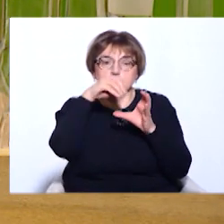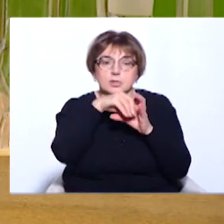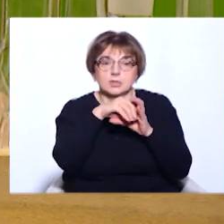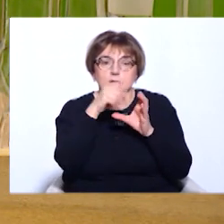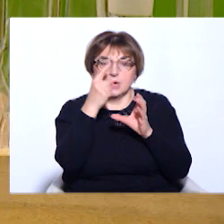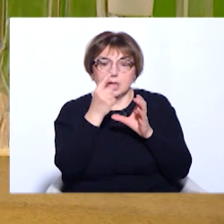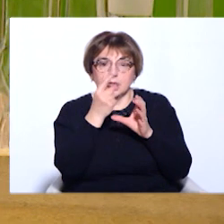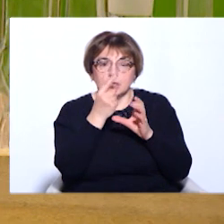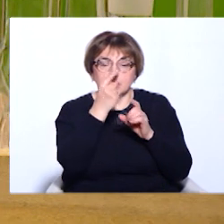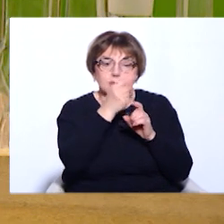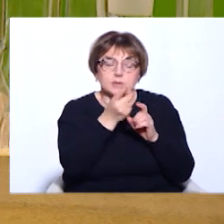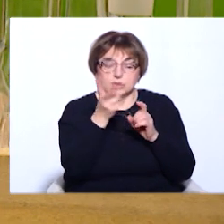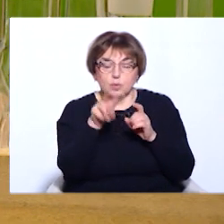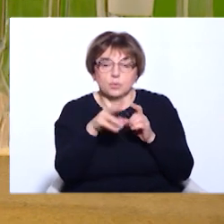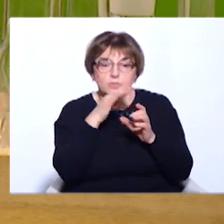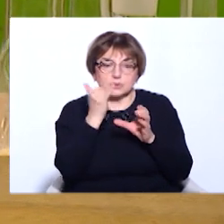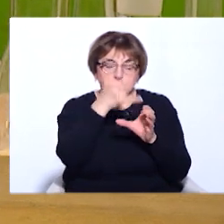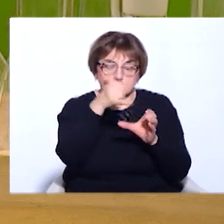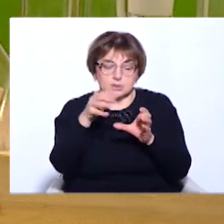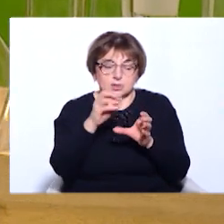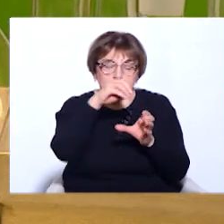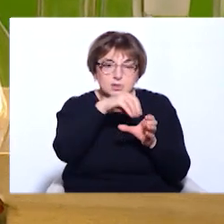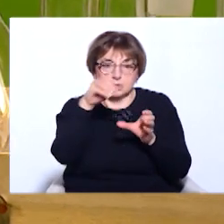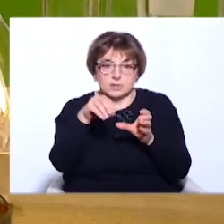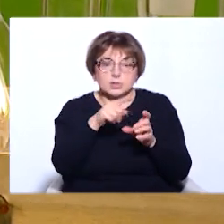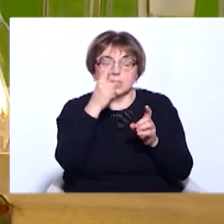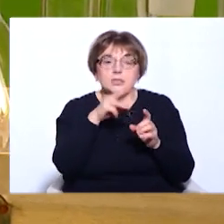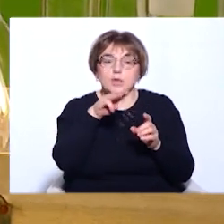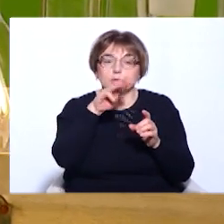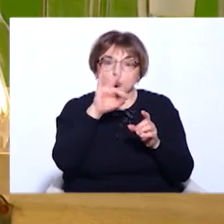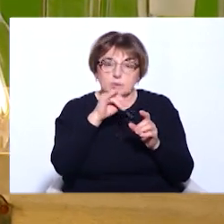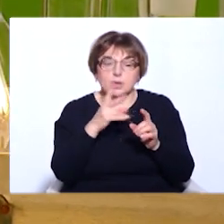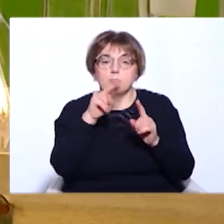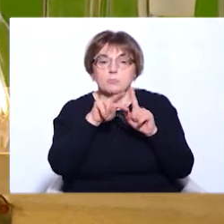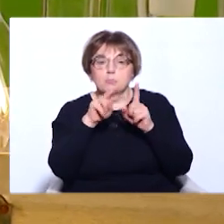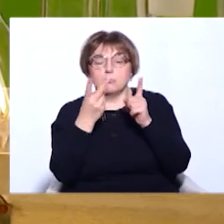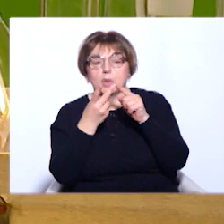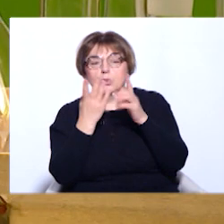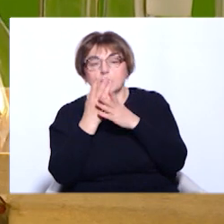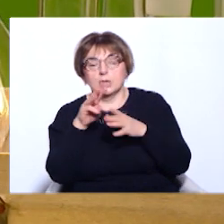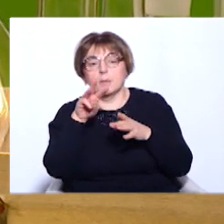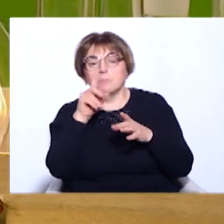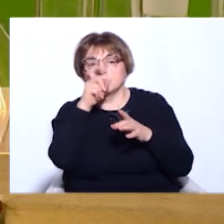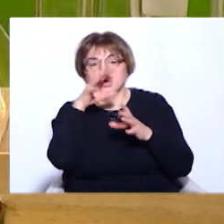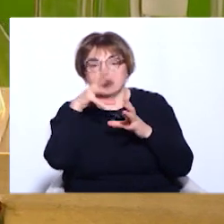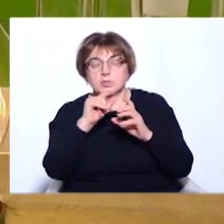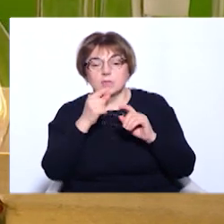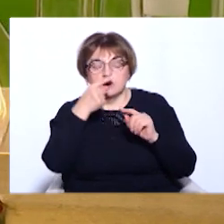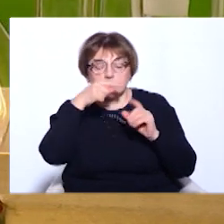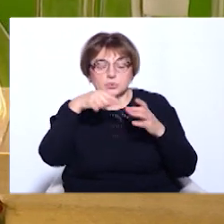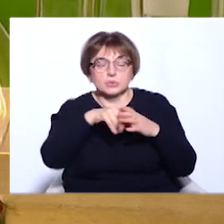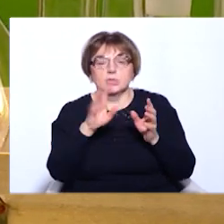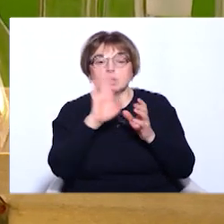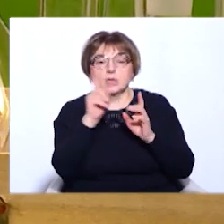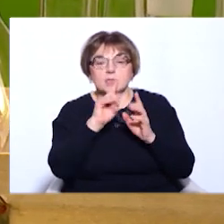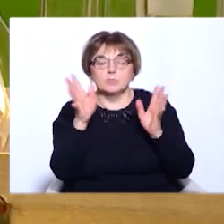ერთ სითხეშიც და მეორე სითხეშიც, კონკრეტულად ტუტეში და მჟავაში, ნახოთ რა ქიმიური რეაქცია წავა.